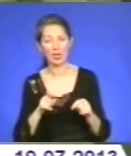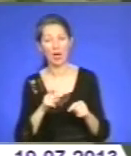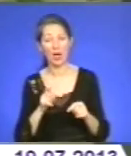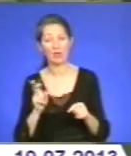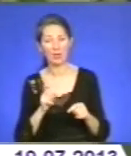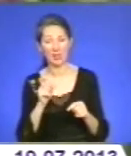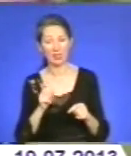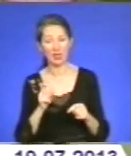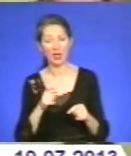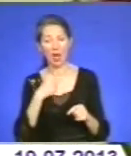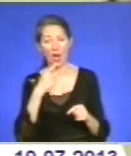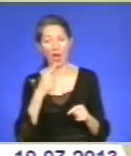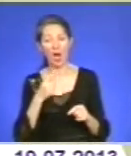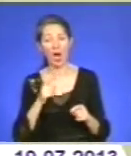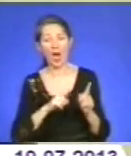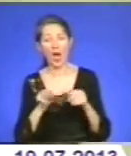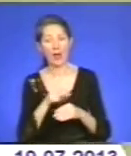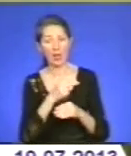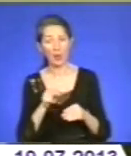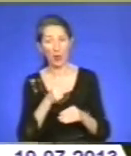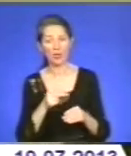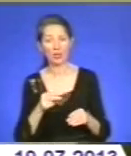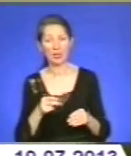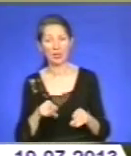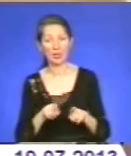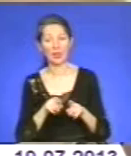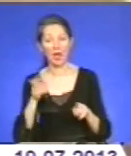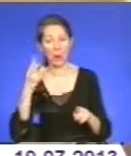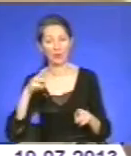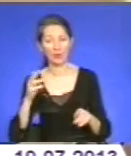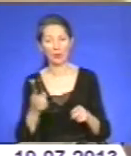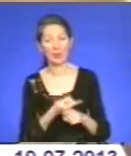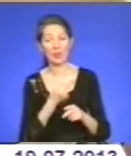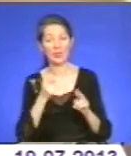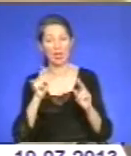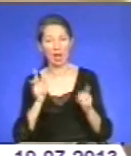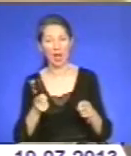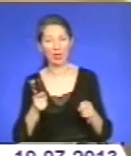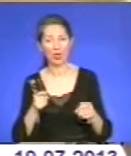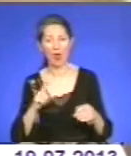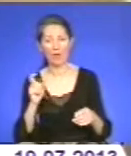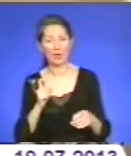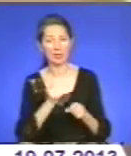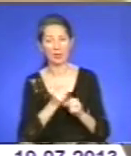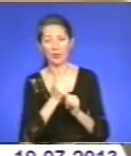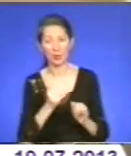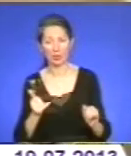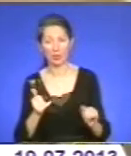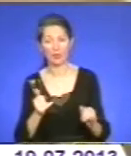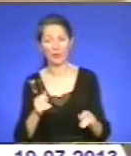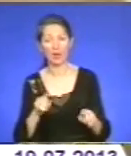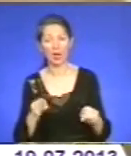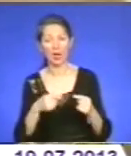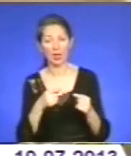ефективну модернізацію без реального власника зробити неможливо. Створення ефективного власника житла, організованого власника житла,